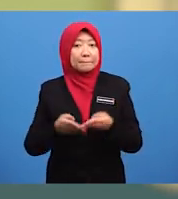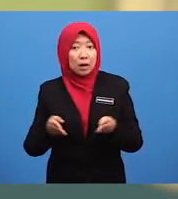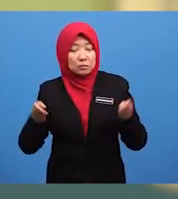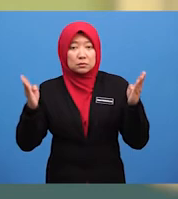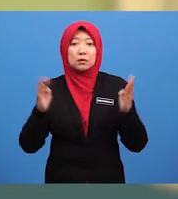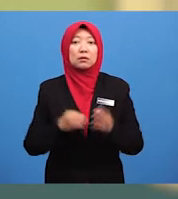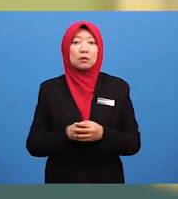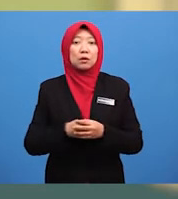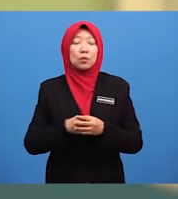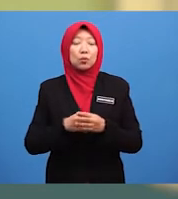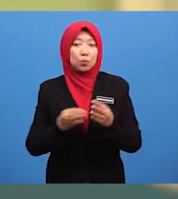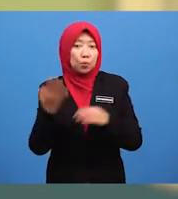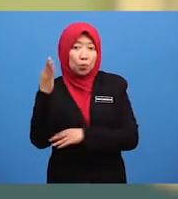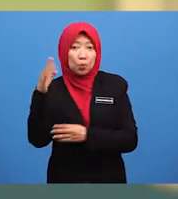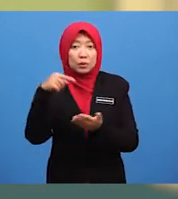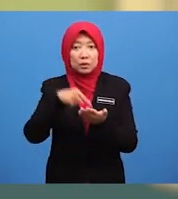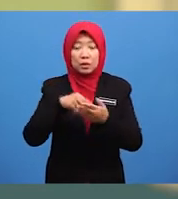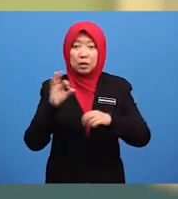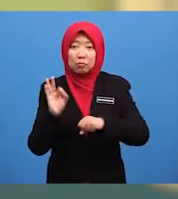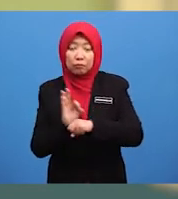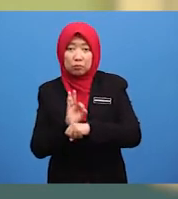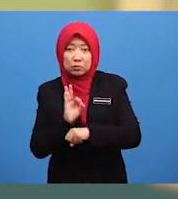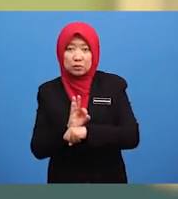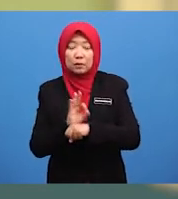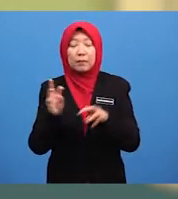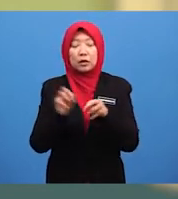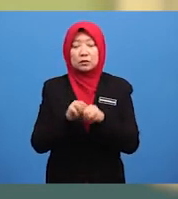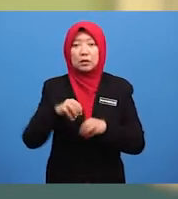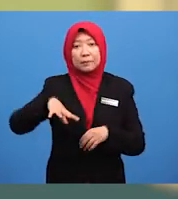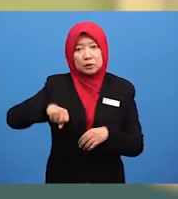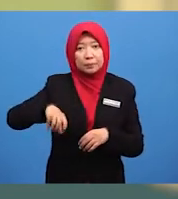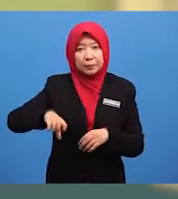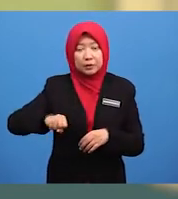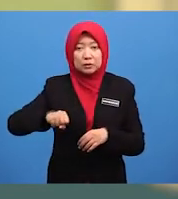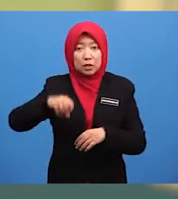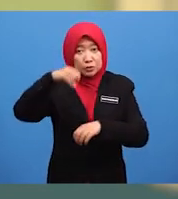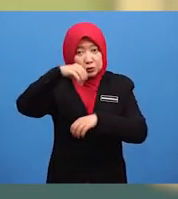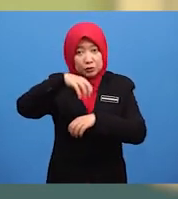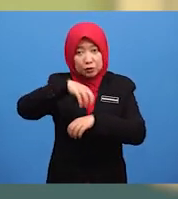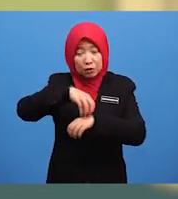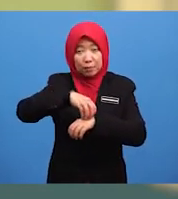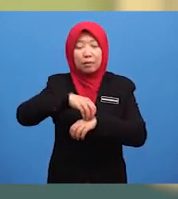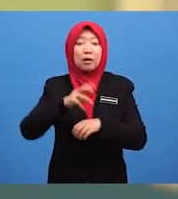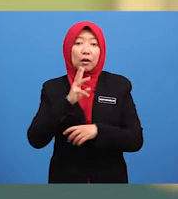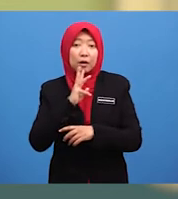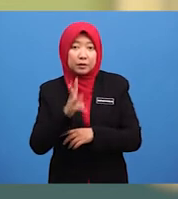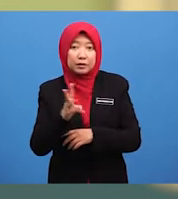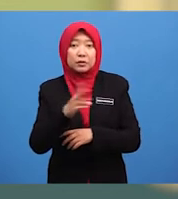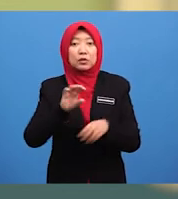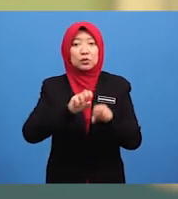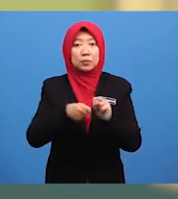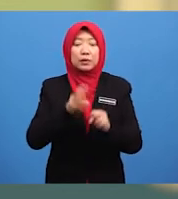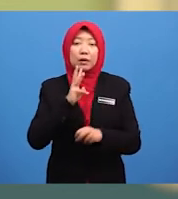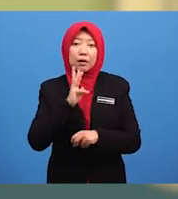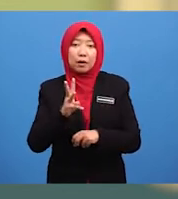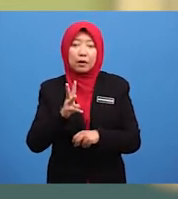Pokok-pokok ini berfungsi seperti spons yang akan menyerap air dan supaya air sungai